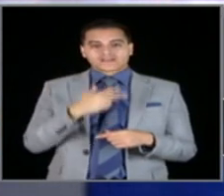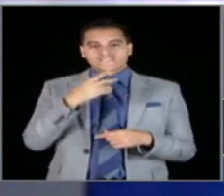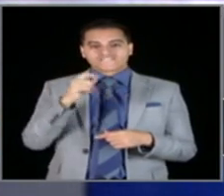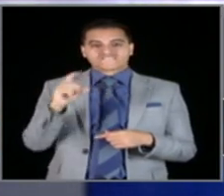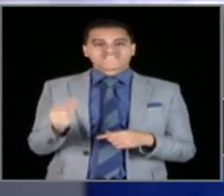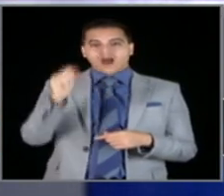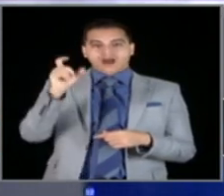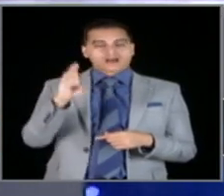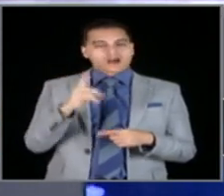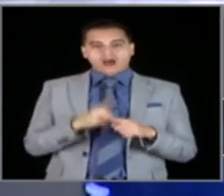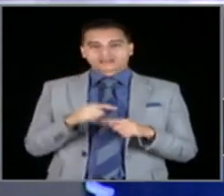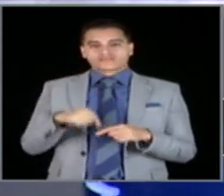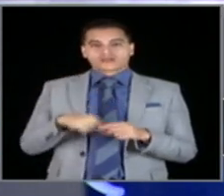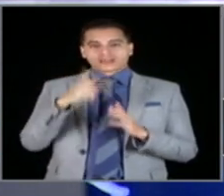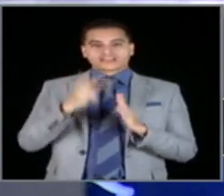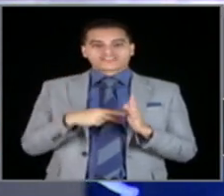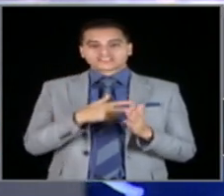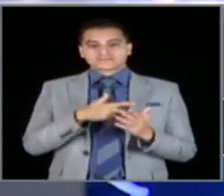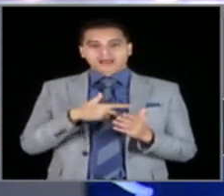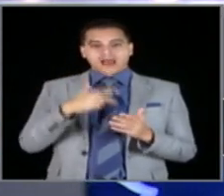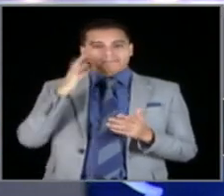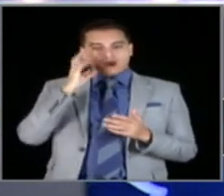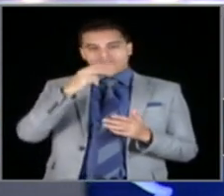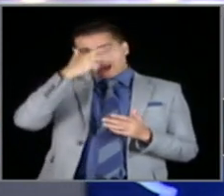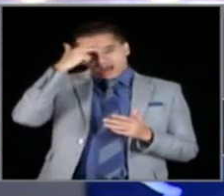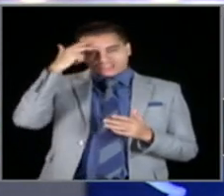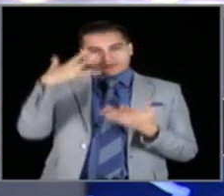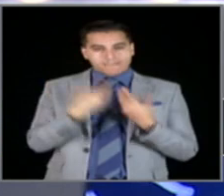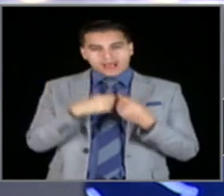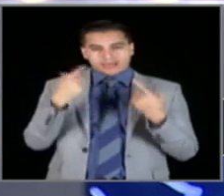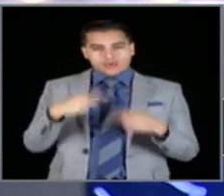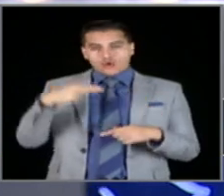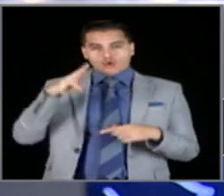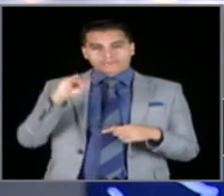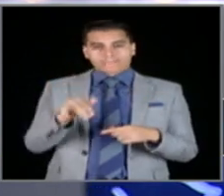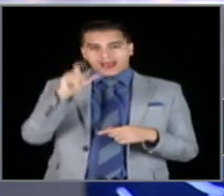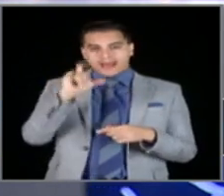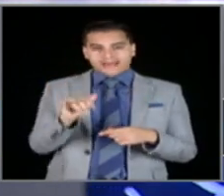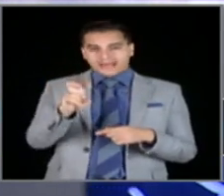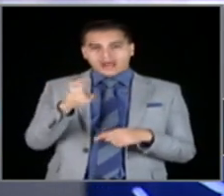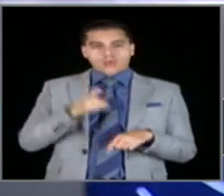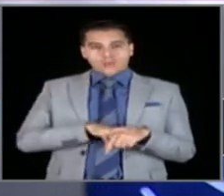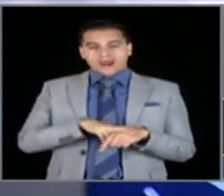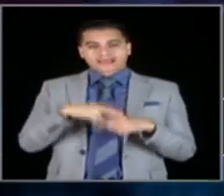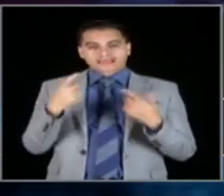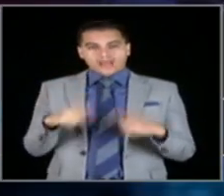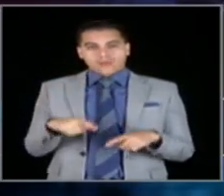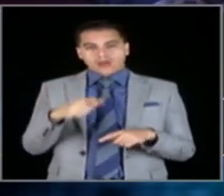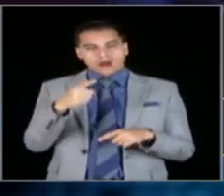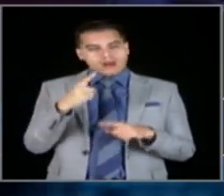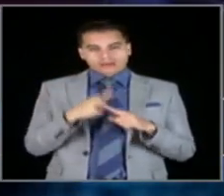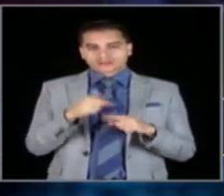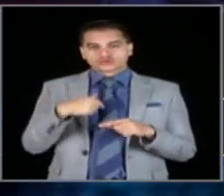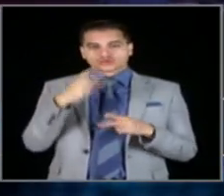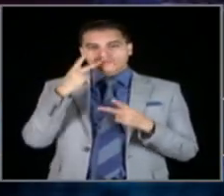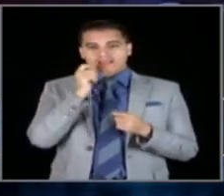فرانك. غلط. تم توقيع اتفاقية العريش بين الدولة العثمانية ودولة أوروبية عام 1800؟ بريطانيا. غلط. شفت الأيام